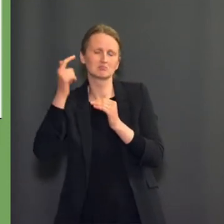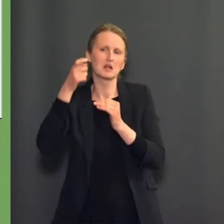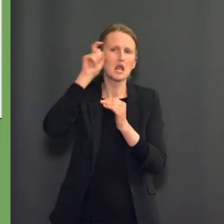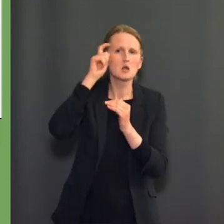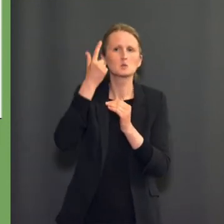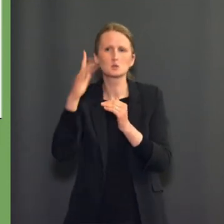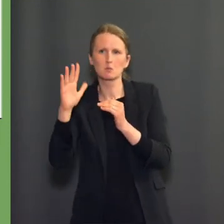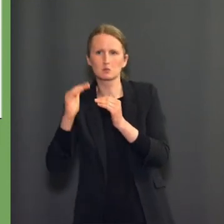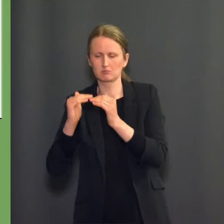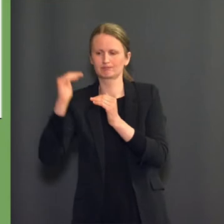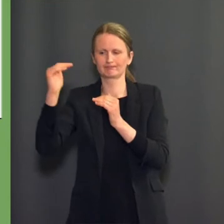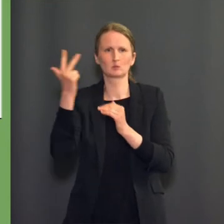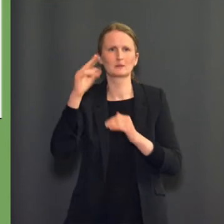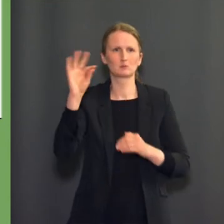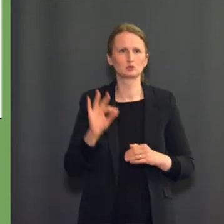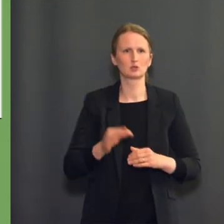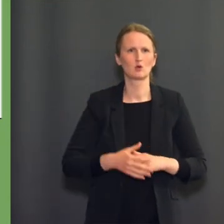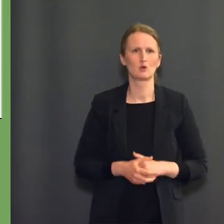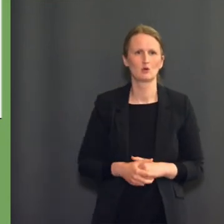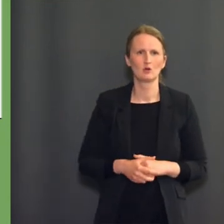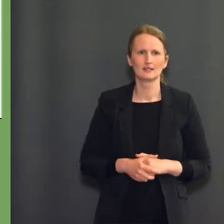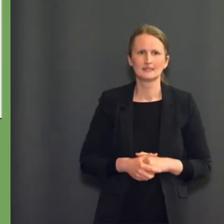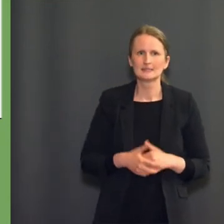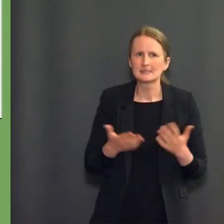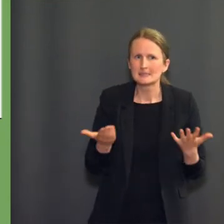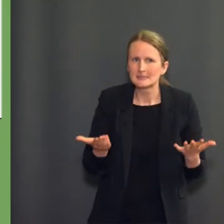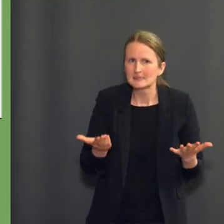Nous nous attendons toutefois à ce que là aussi,